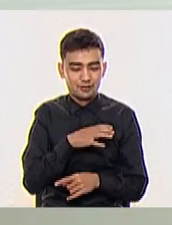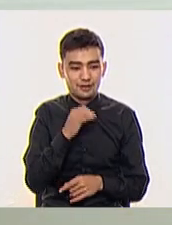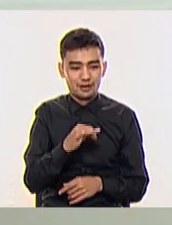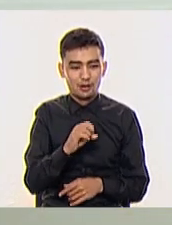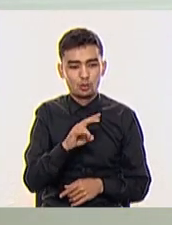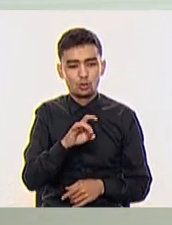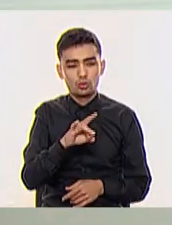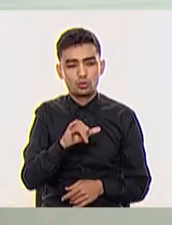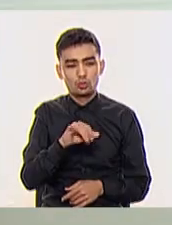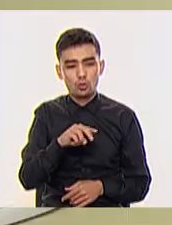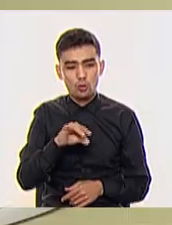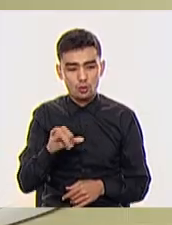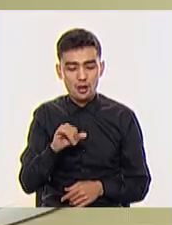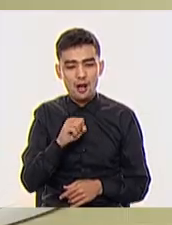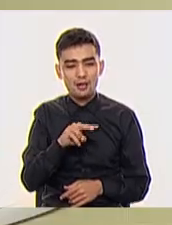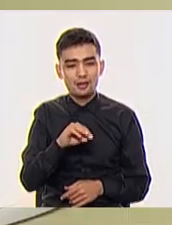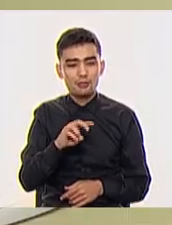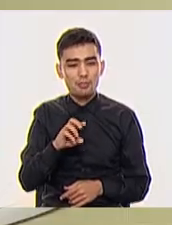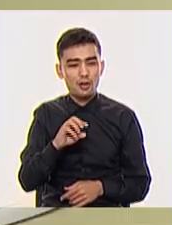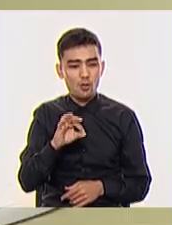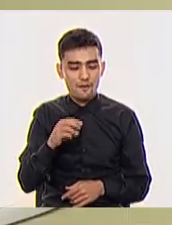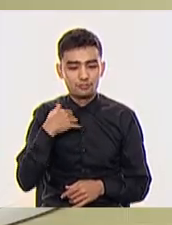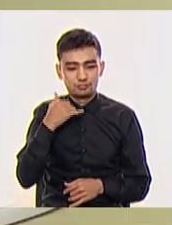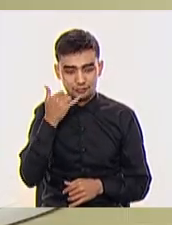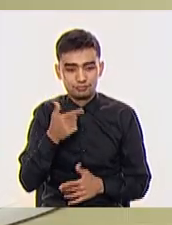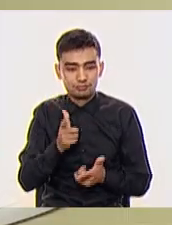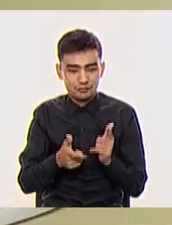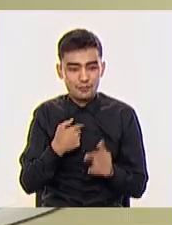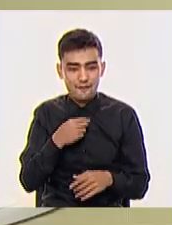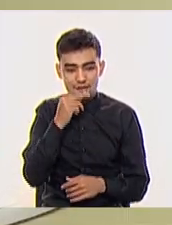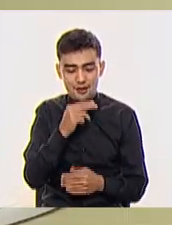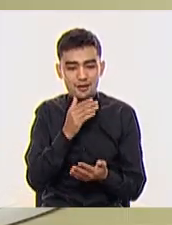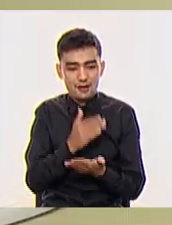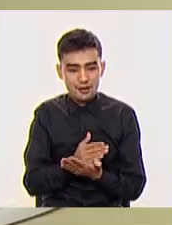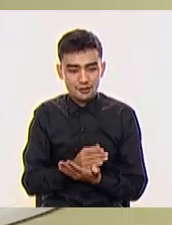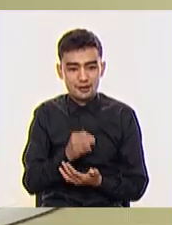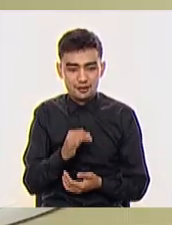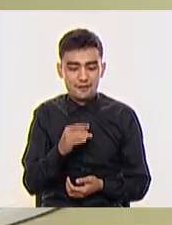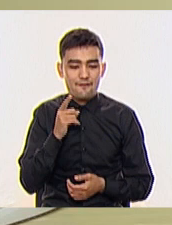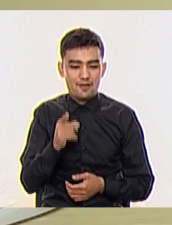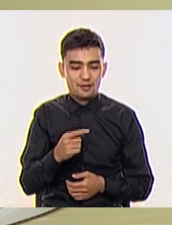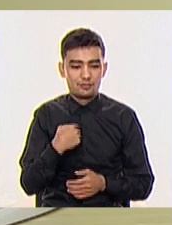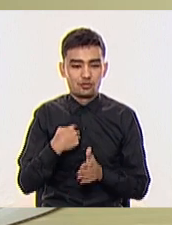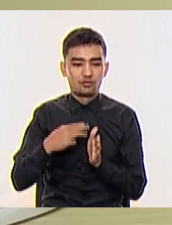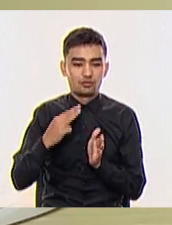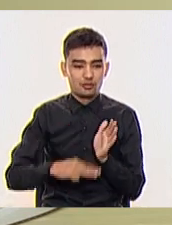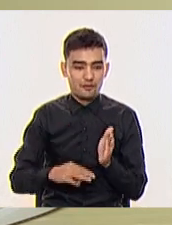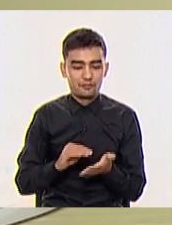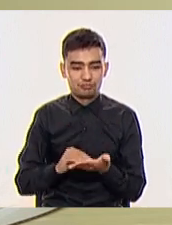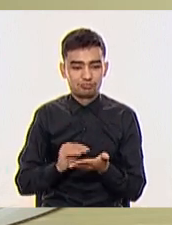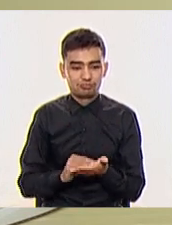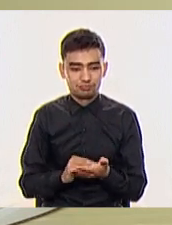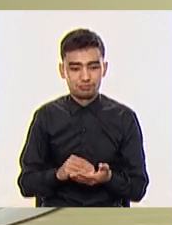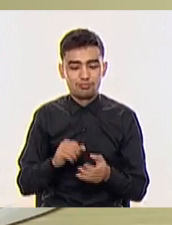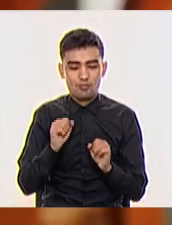Нұрсұлу Алтынбековнаға звандадым. Мен действительности күнәм бар. Сондықтан сіз маған айыппұл